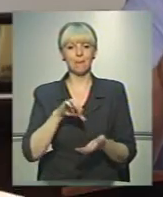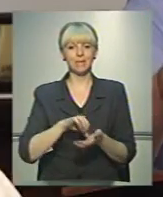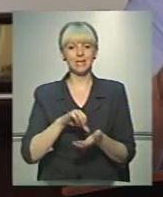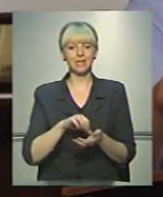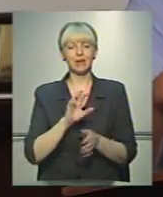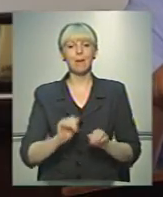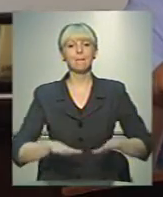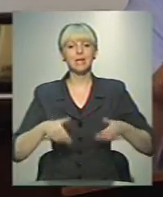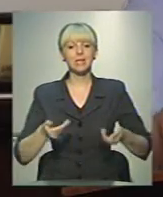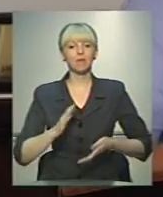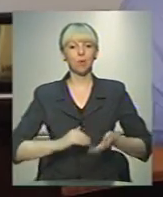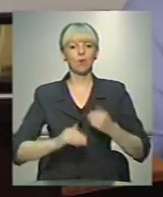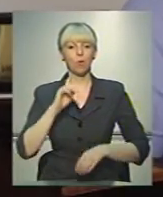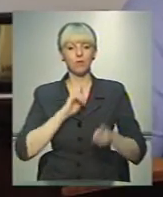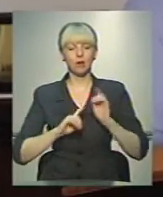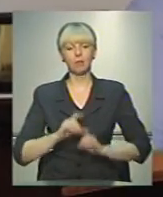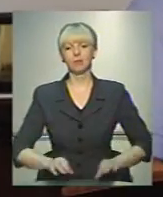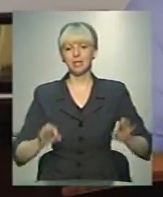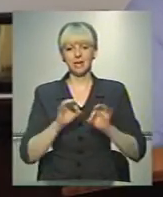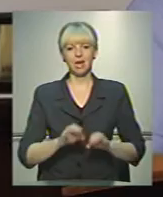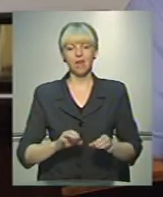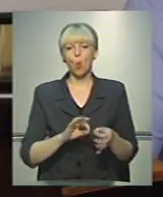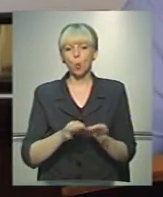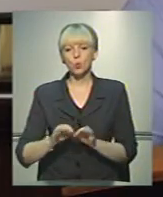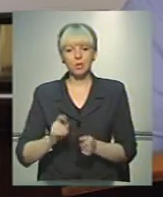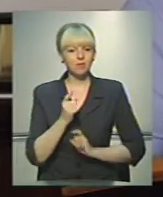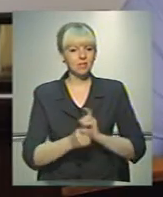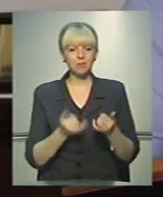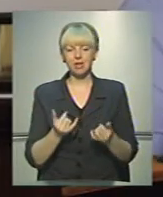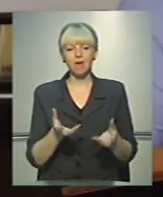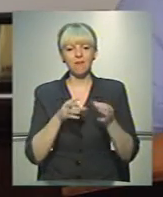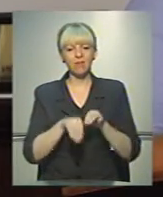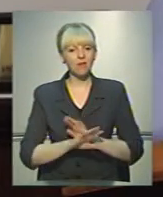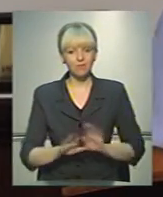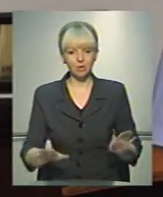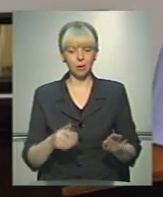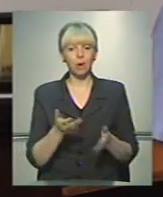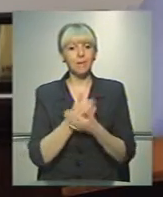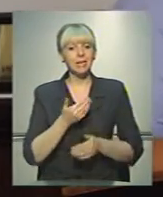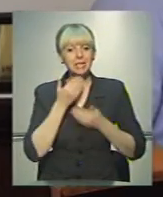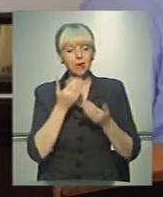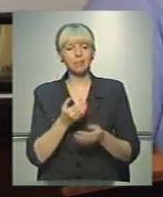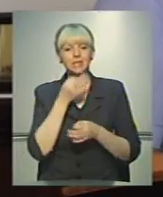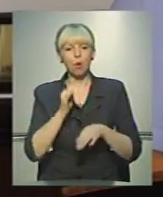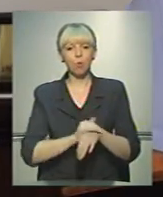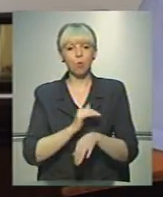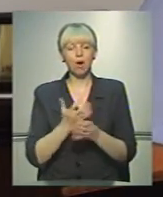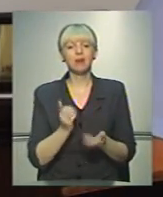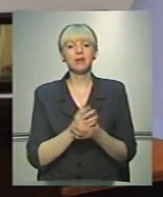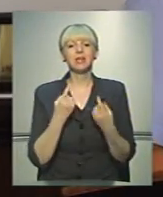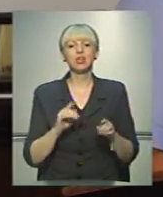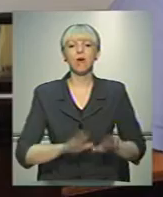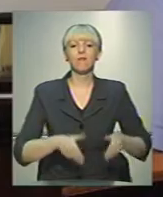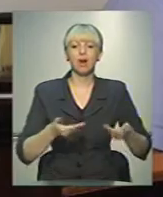які представлені в Верховній Раді, ніяких конструктивних змін сьогодні не внесено. Ми запитуємо, скажіть, будь ласка, які є інші